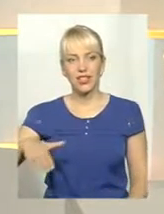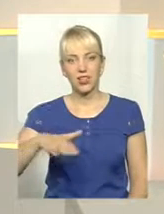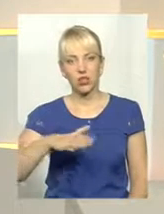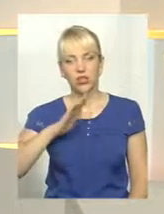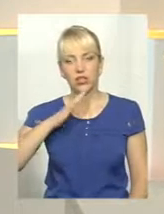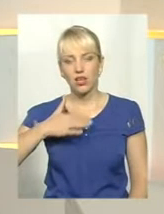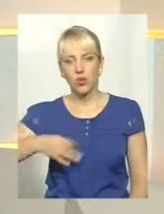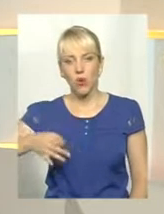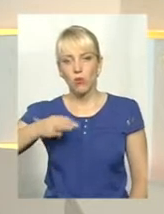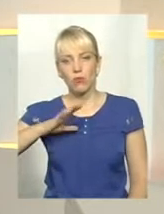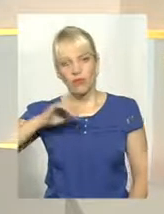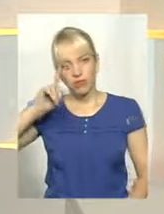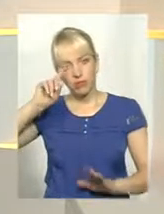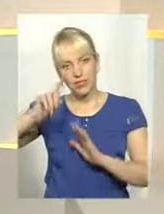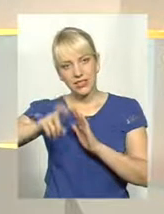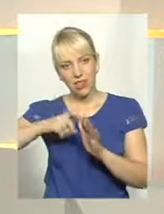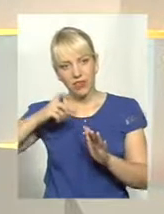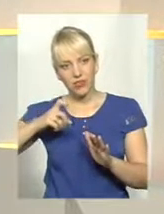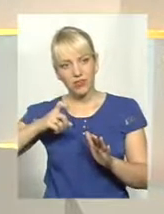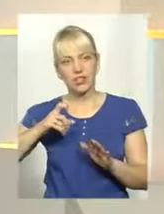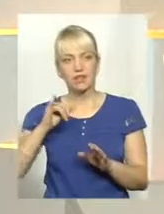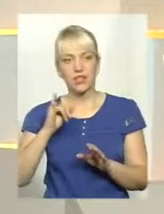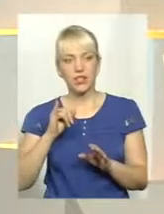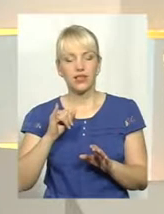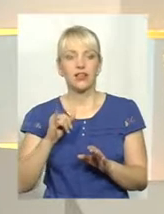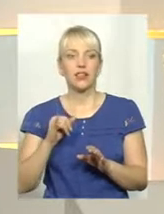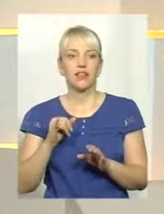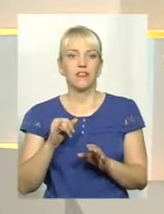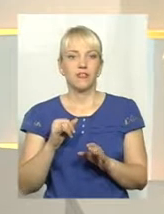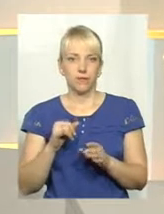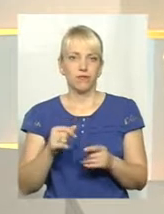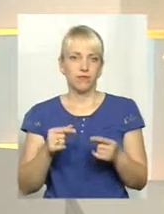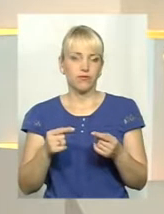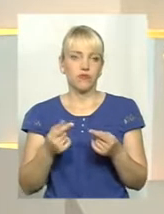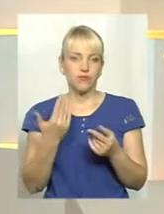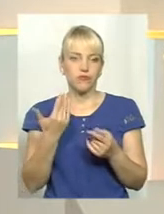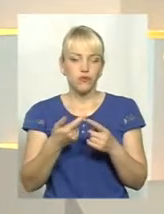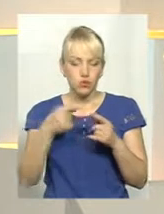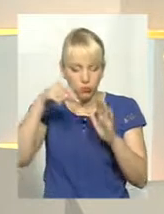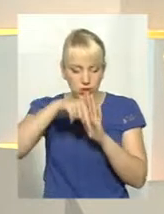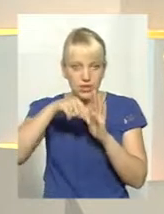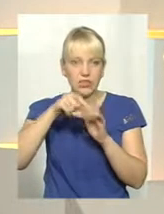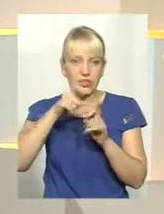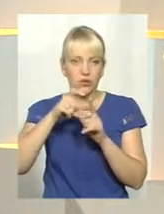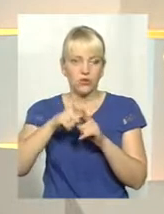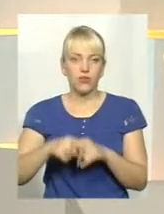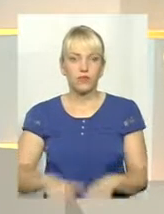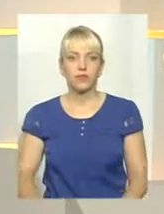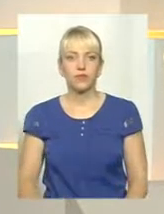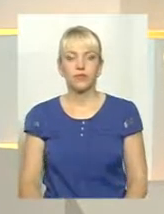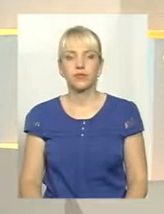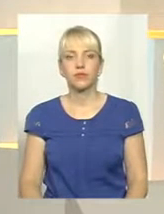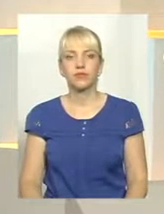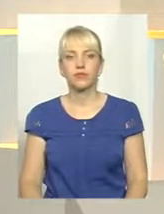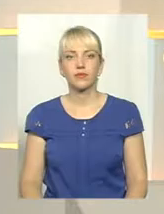результат позитивний фінансовий і, скажімо, рекламна піар-кампанія? Як довго вона має тривати для того,